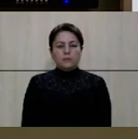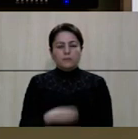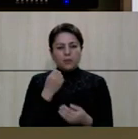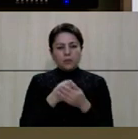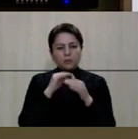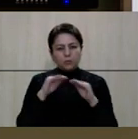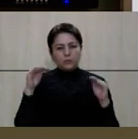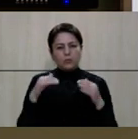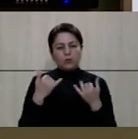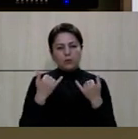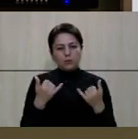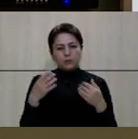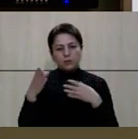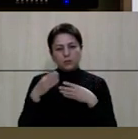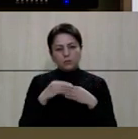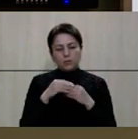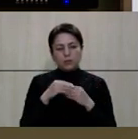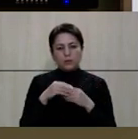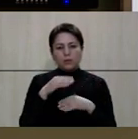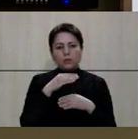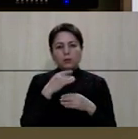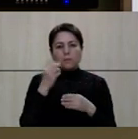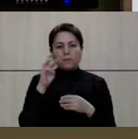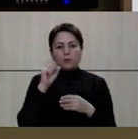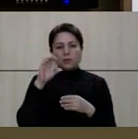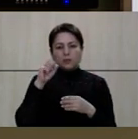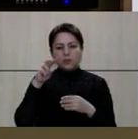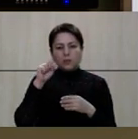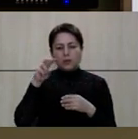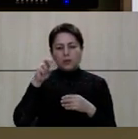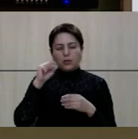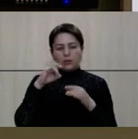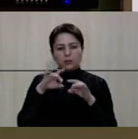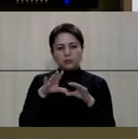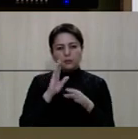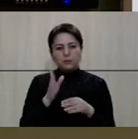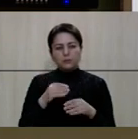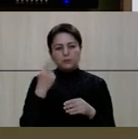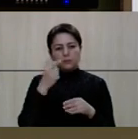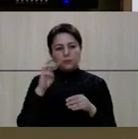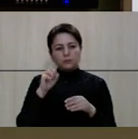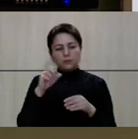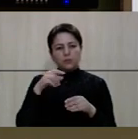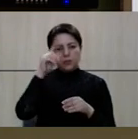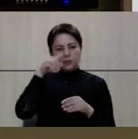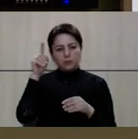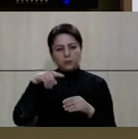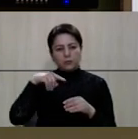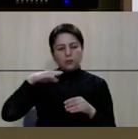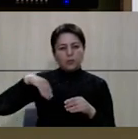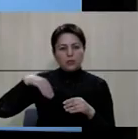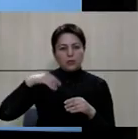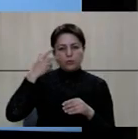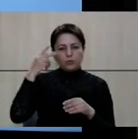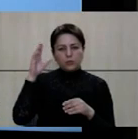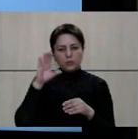Aziz o'quvchilar, keling endi siz bilan bir nechta masalalarni ishlab ko'ramiz. Birinchi masalamiz. Chaqmoq chaqqanidan 3 sekund